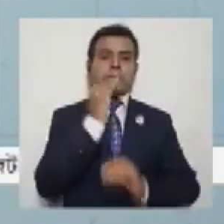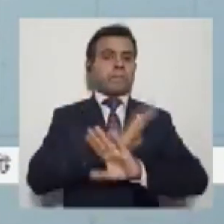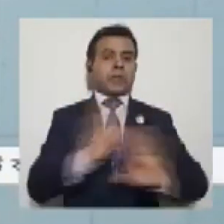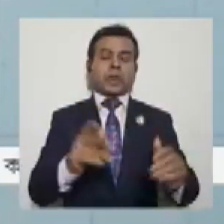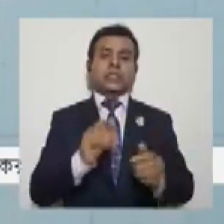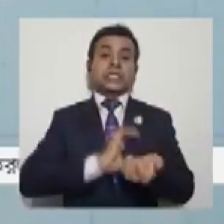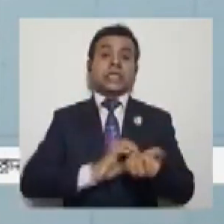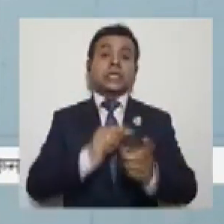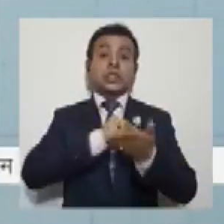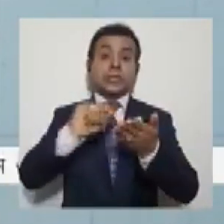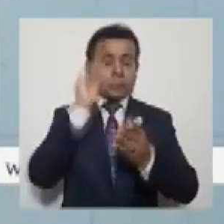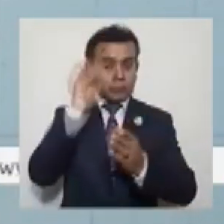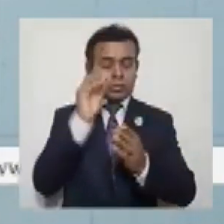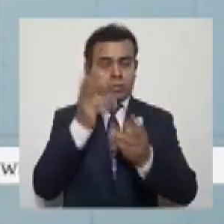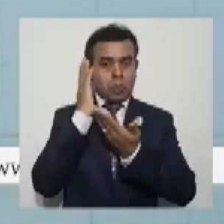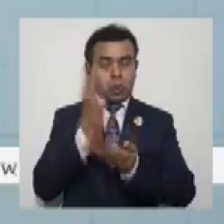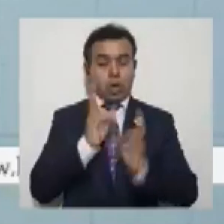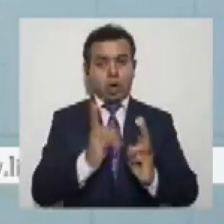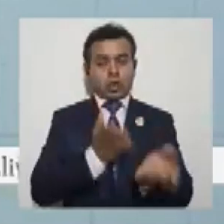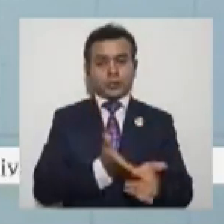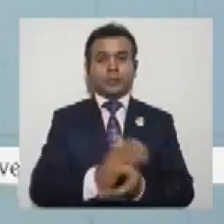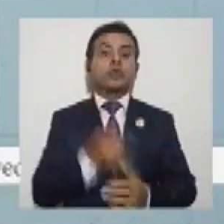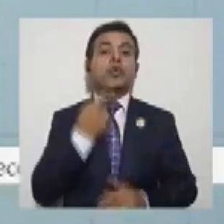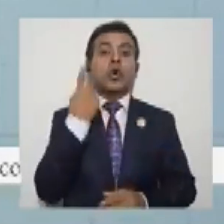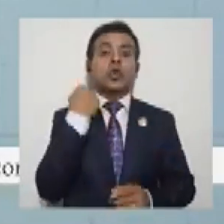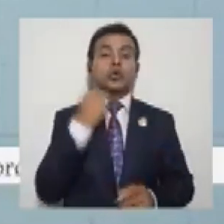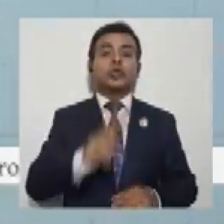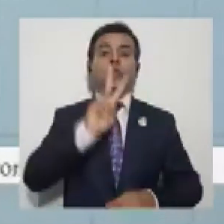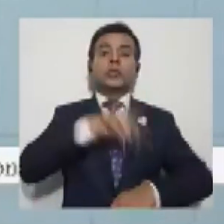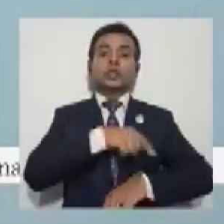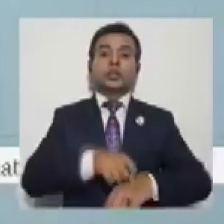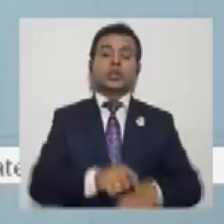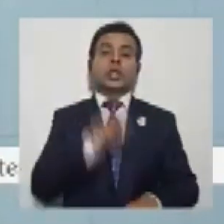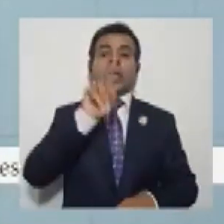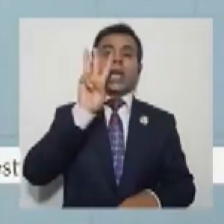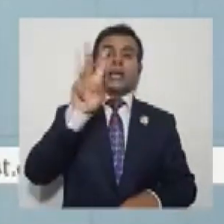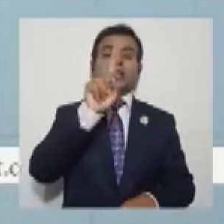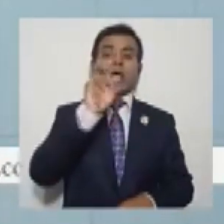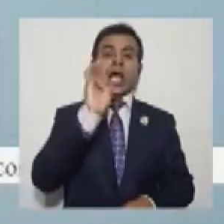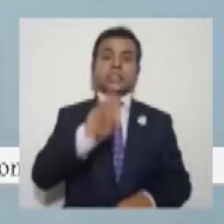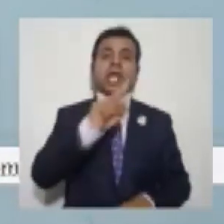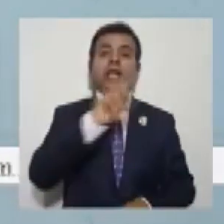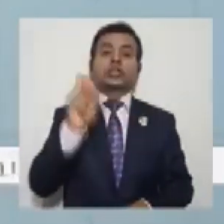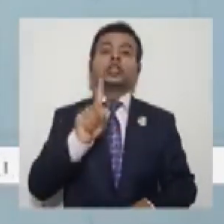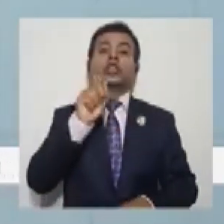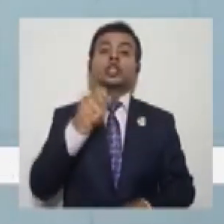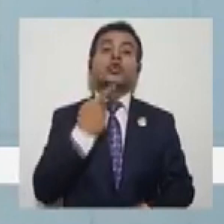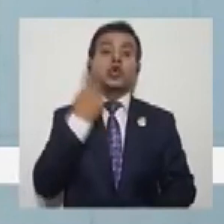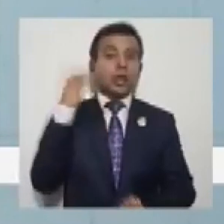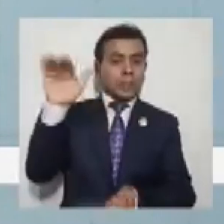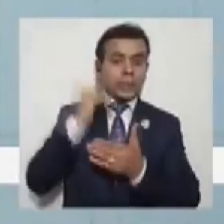14,98,150টি পিপি সংগৃহীত হয়েছে, এবং বিতরণ করা হয়েছে 45,960টি, এবং এ পর্যন্ত